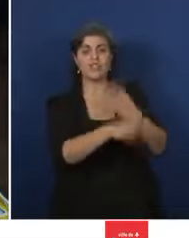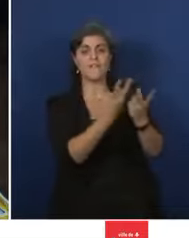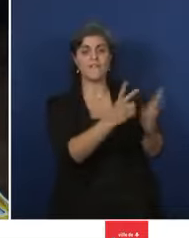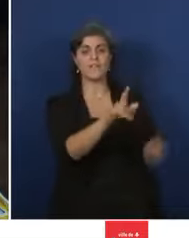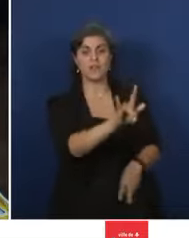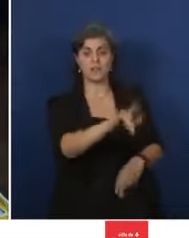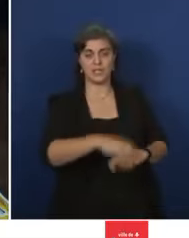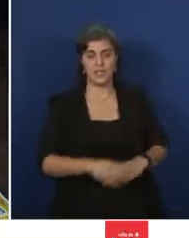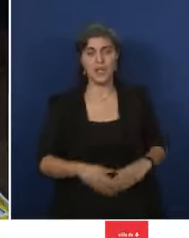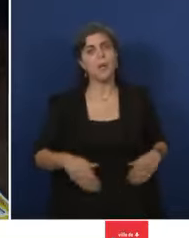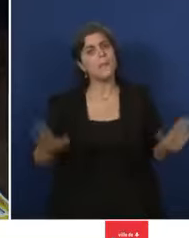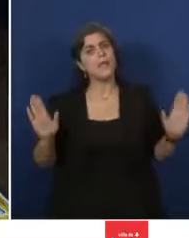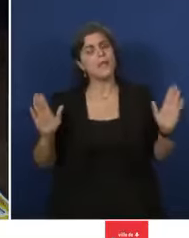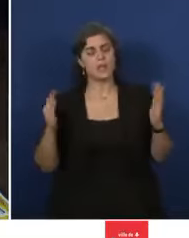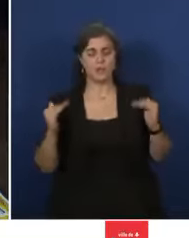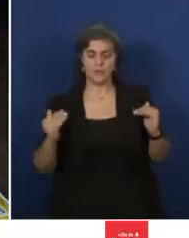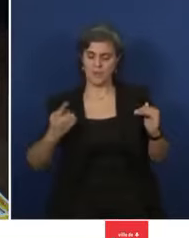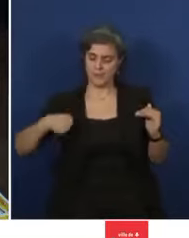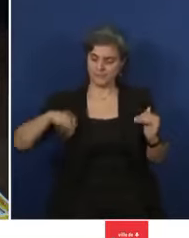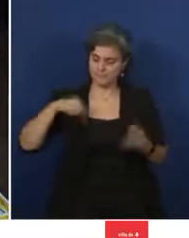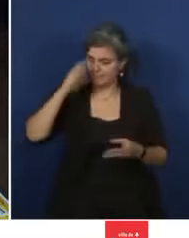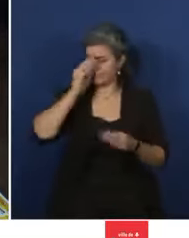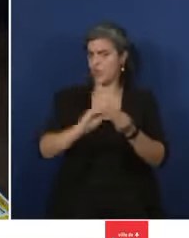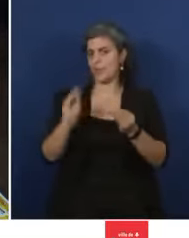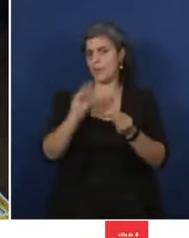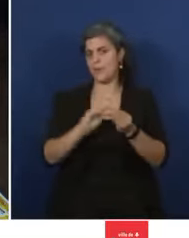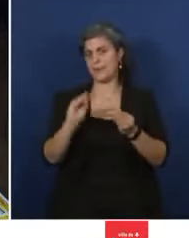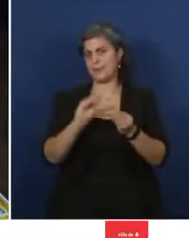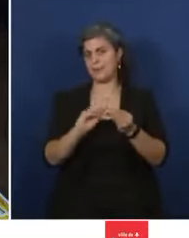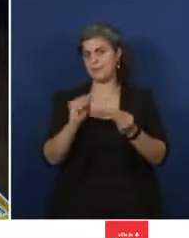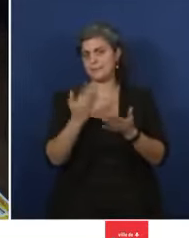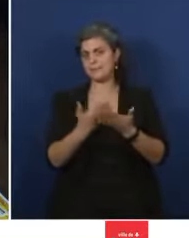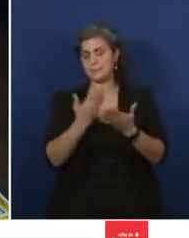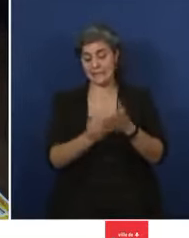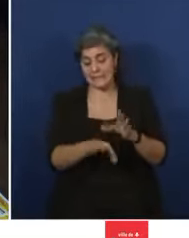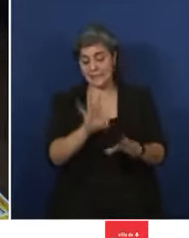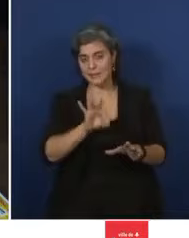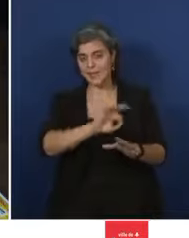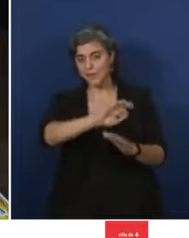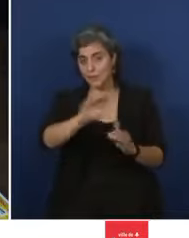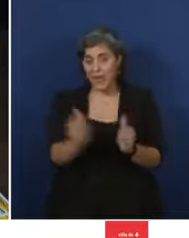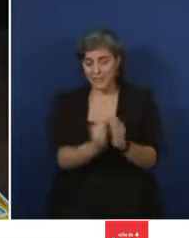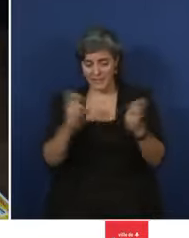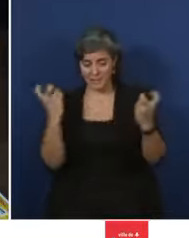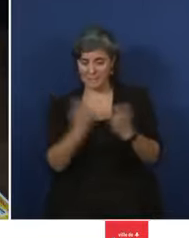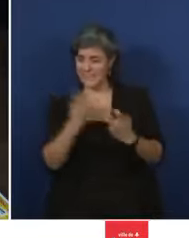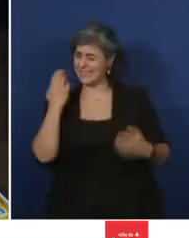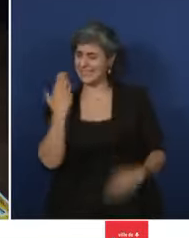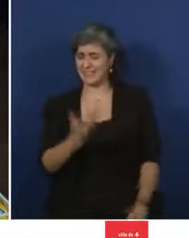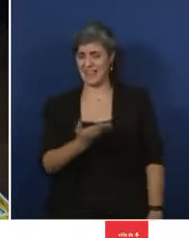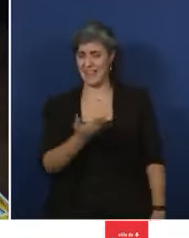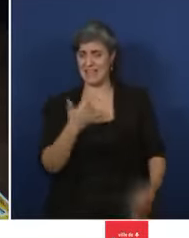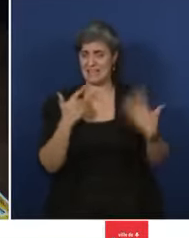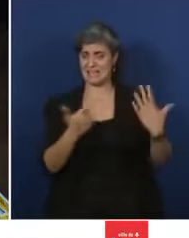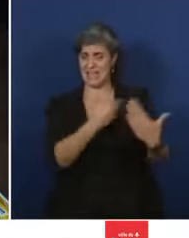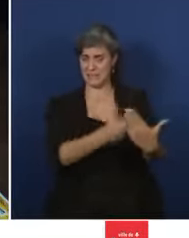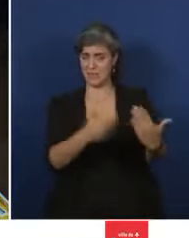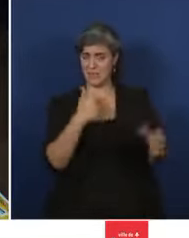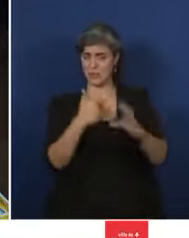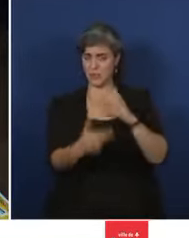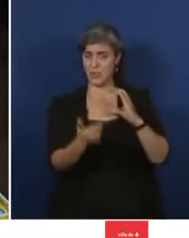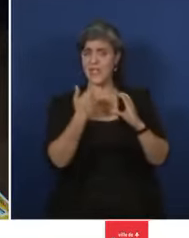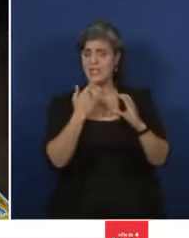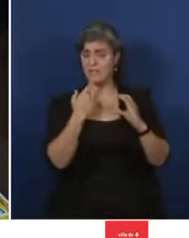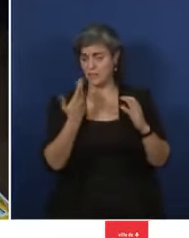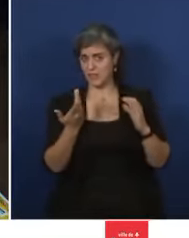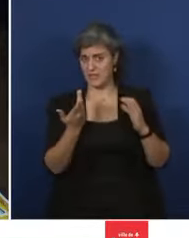Mais nous pensons que cette délibération, avec ce montant, finalement, c'est mettre la charrue un peu